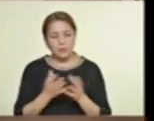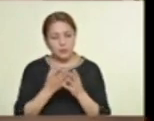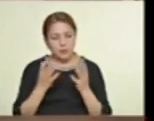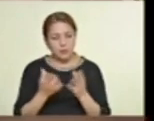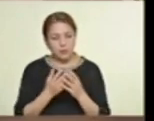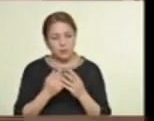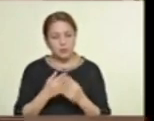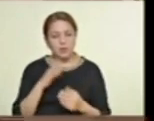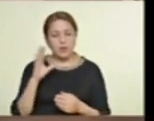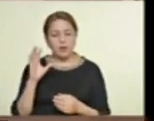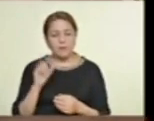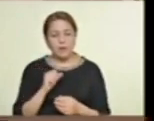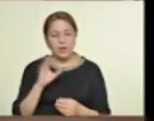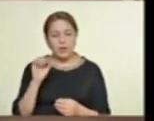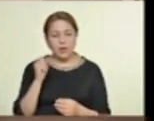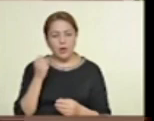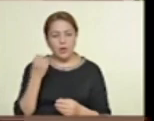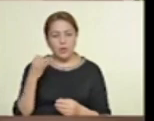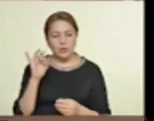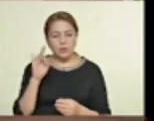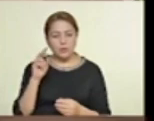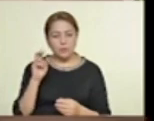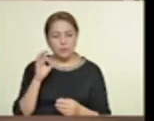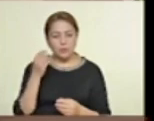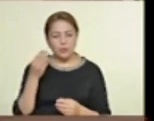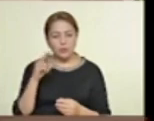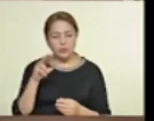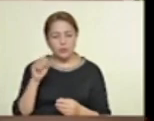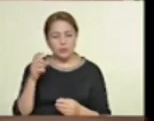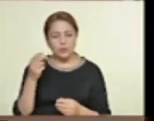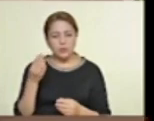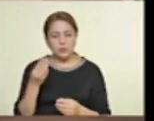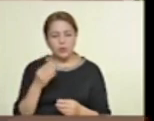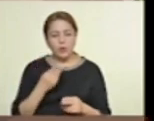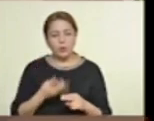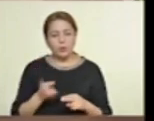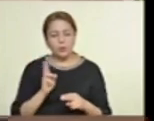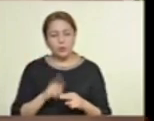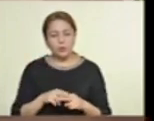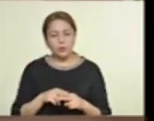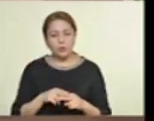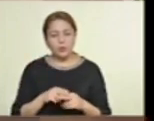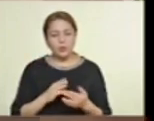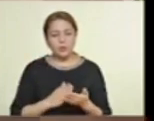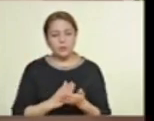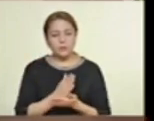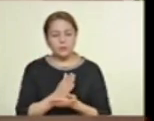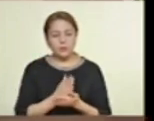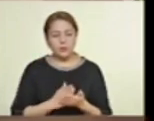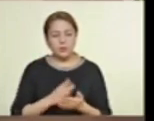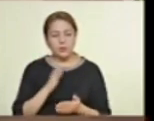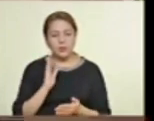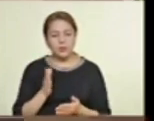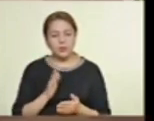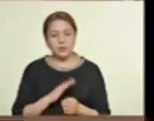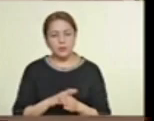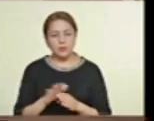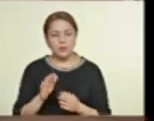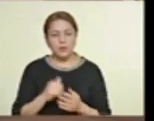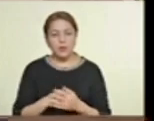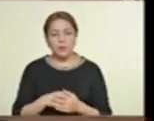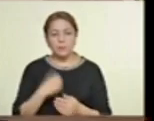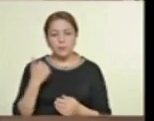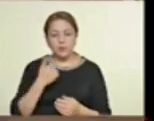va ayirboshlash uchun xizmat qiladigan hunar, kasb hunar egalari edi. Dastlabki